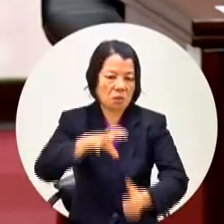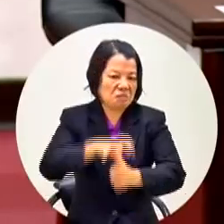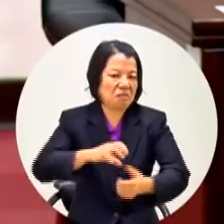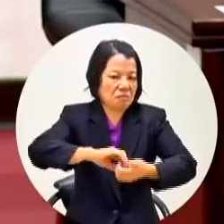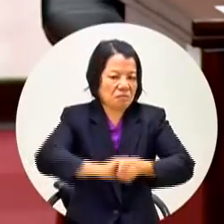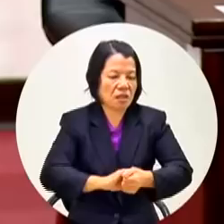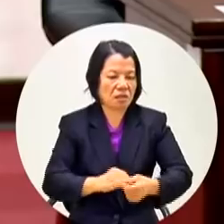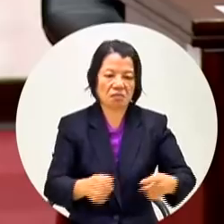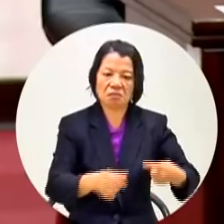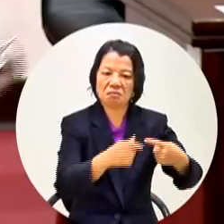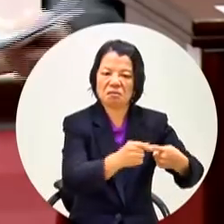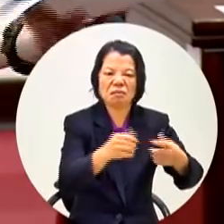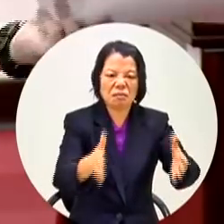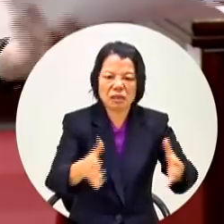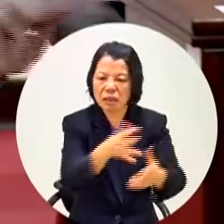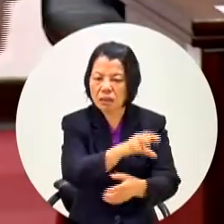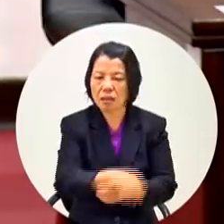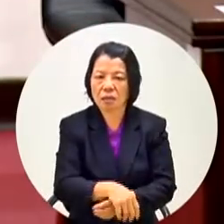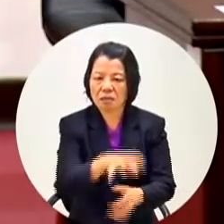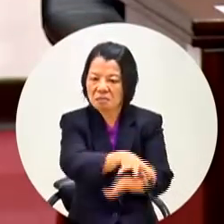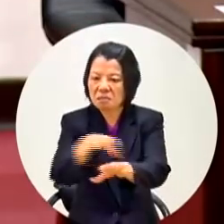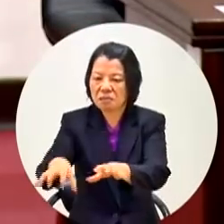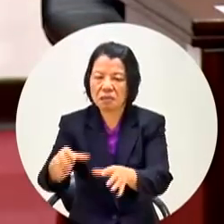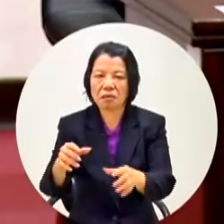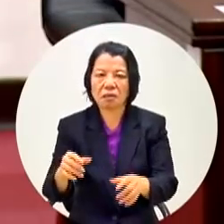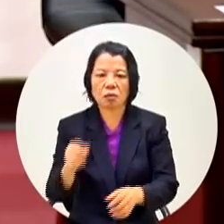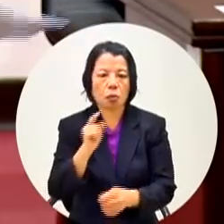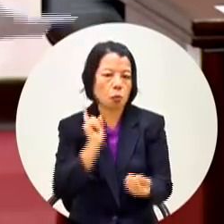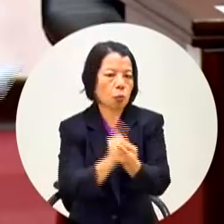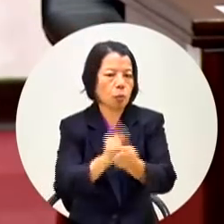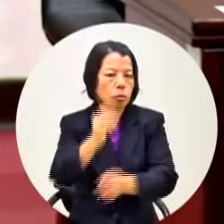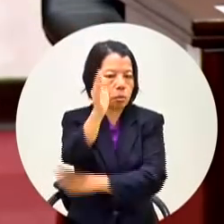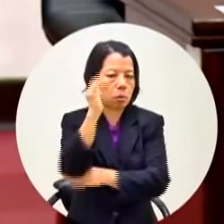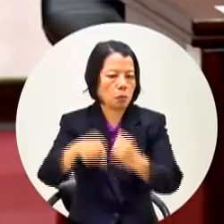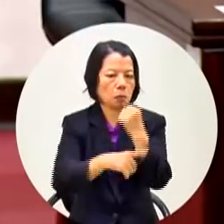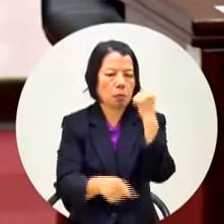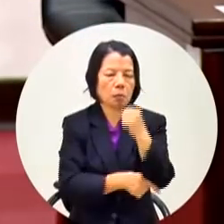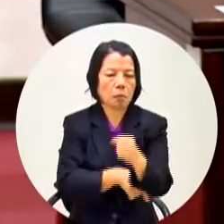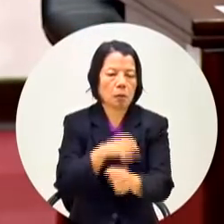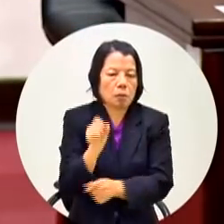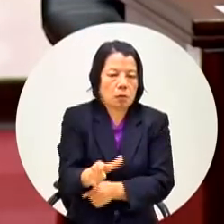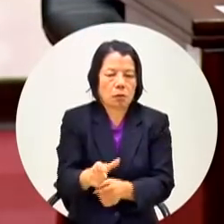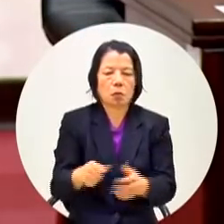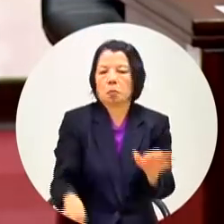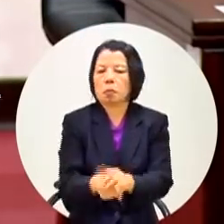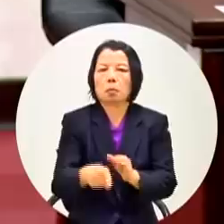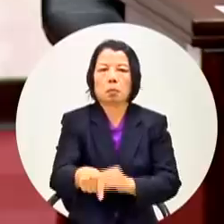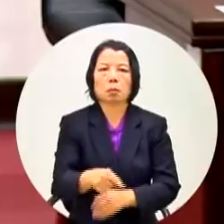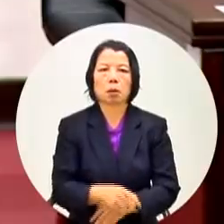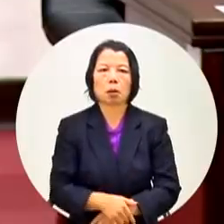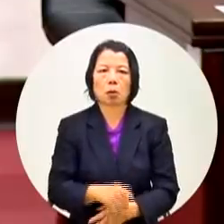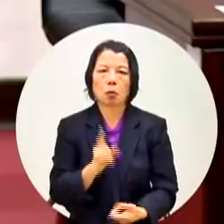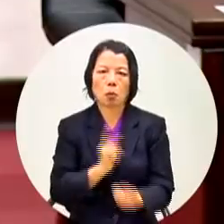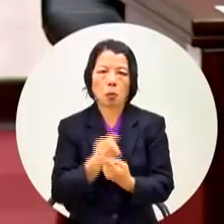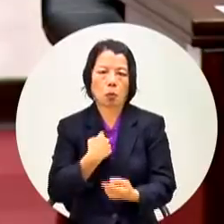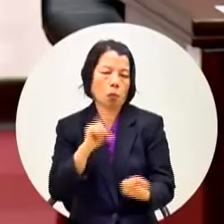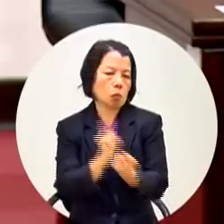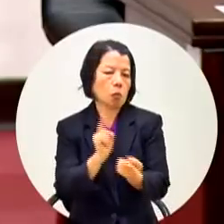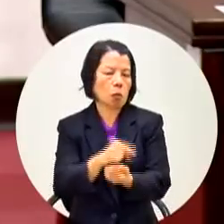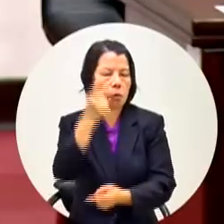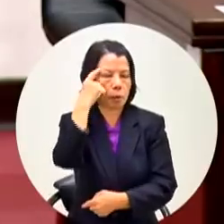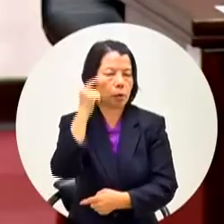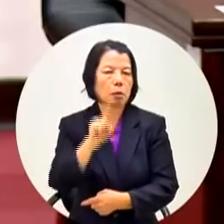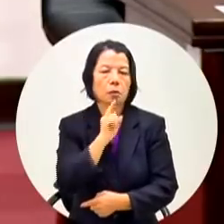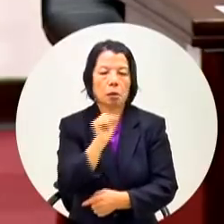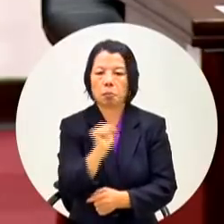反政府采购法了？哈，啊，那依我自己的法学概念，我是觉得会违反了，因为你就是要绑住只能买一阶的嘛，